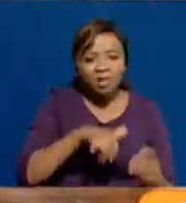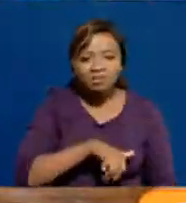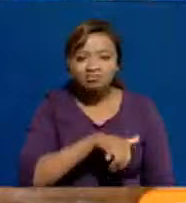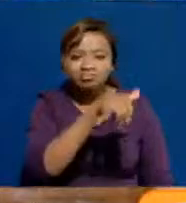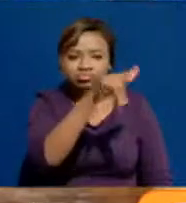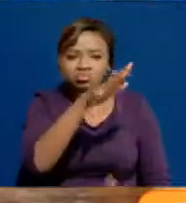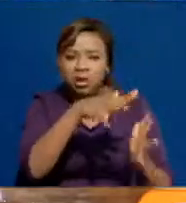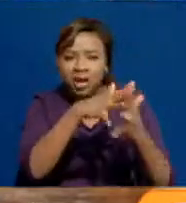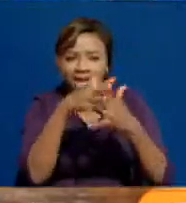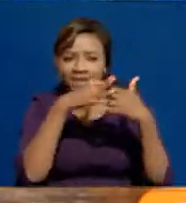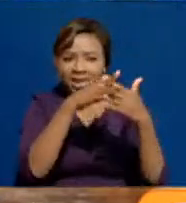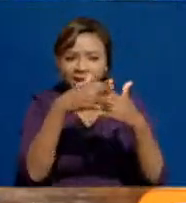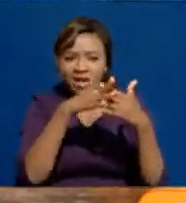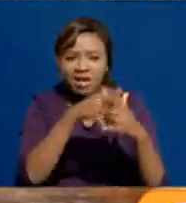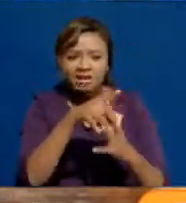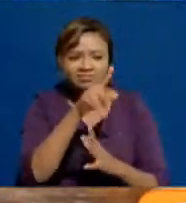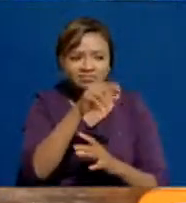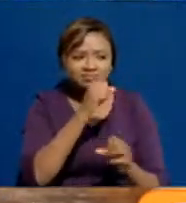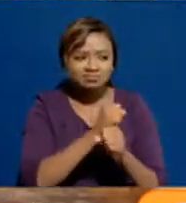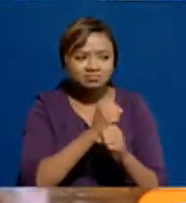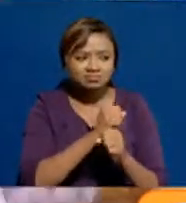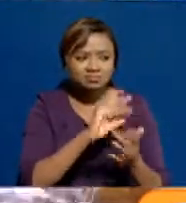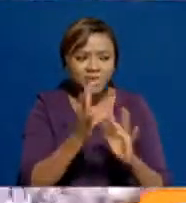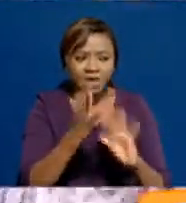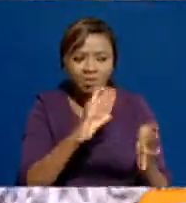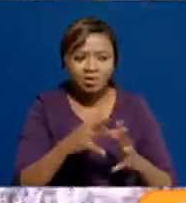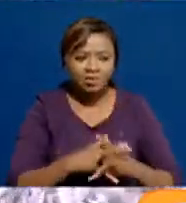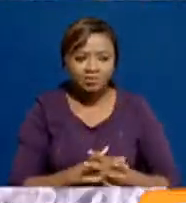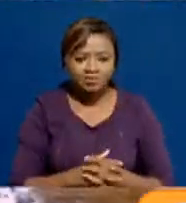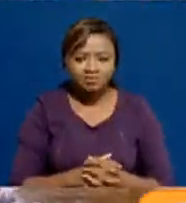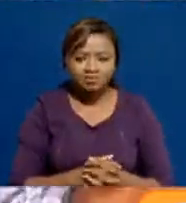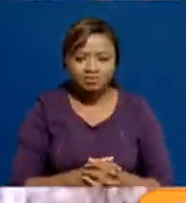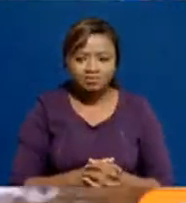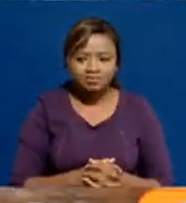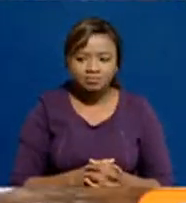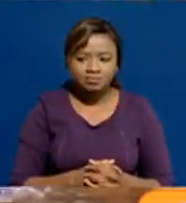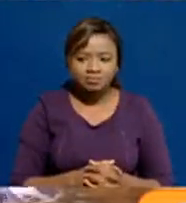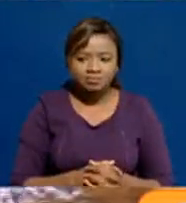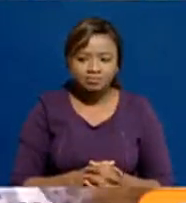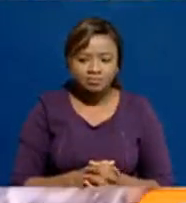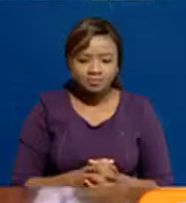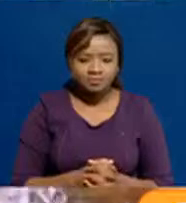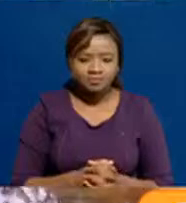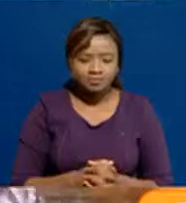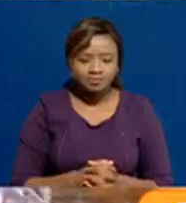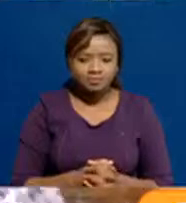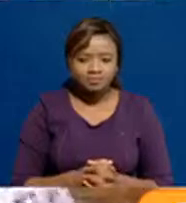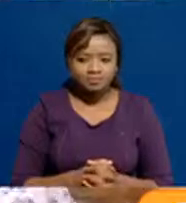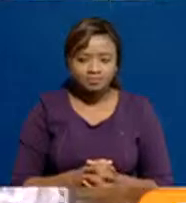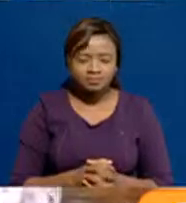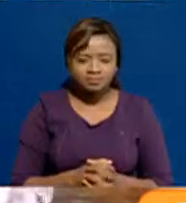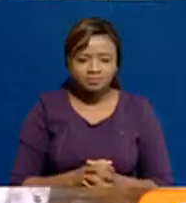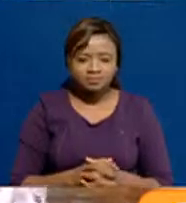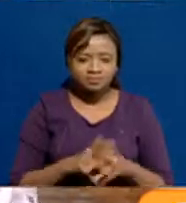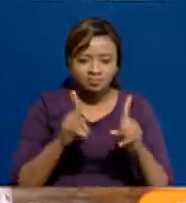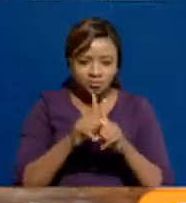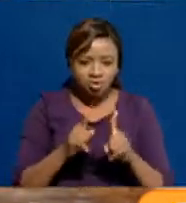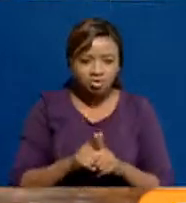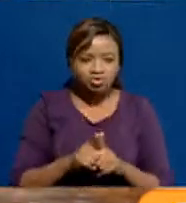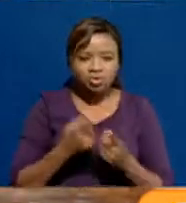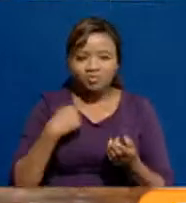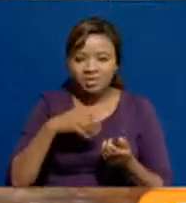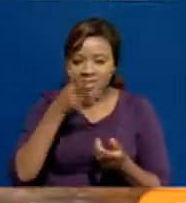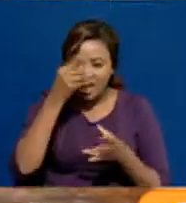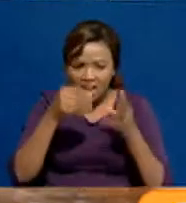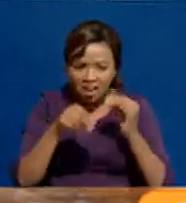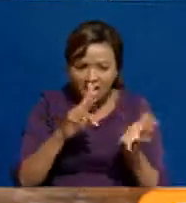US nilikuwa naona vile hao wakulima wanafanya kazi. Vile wanafanya breeding, wanafanya management, wanafanya mambo ya record keeping, hasa kama